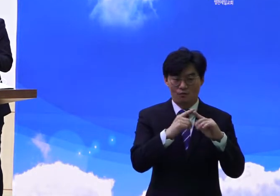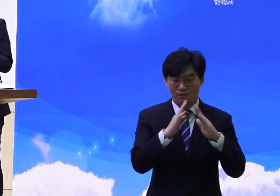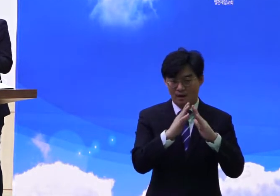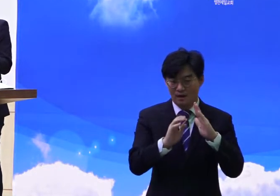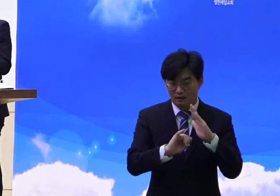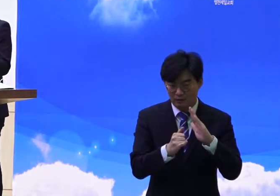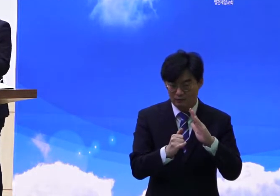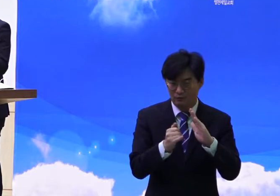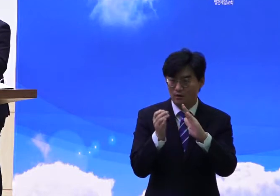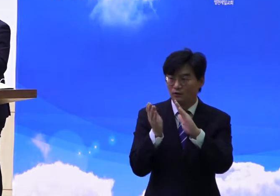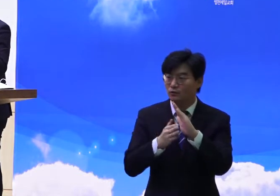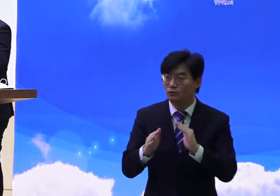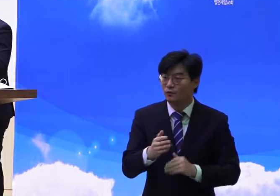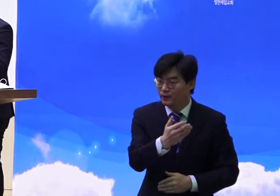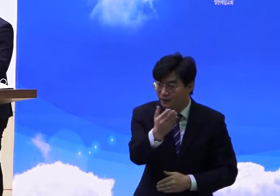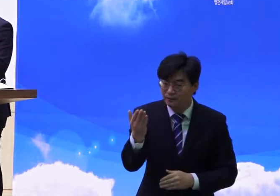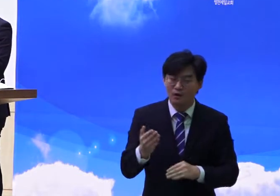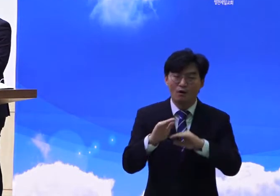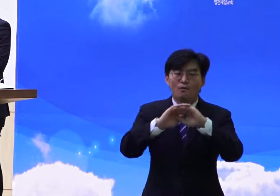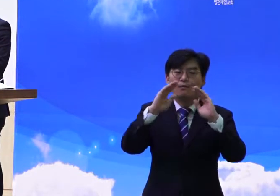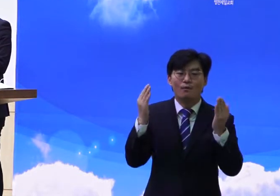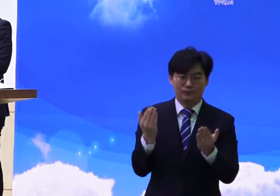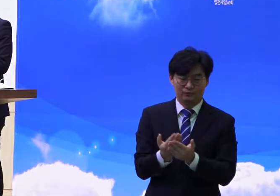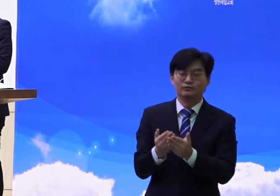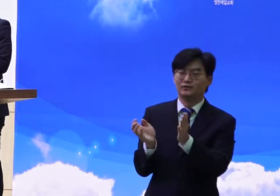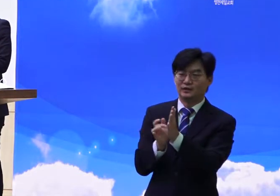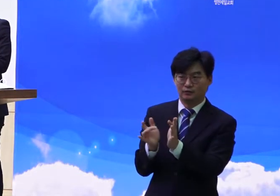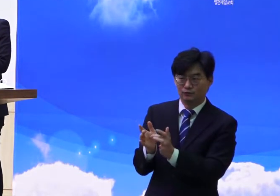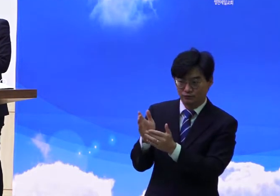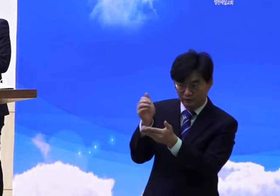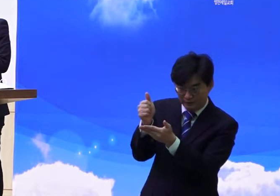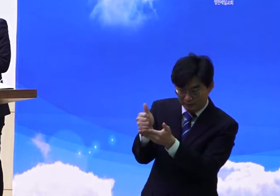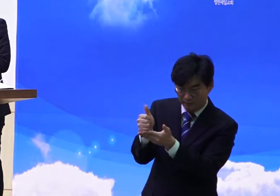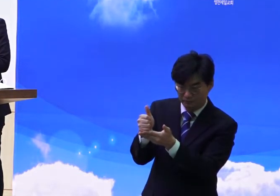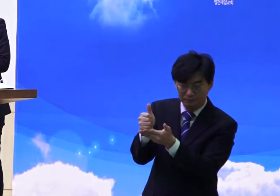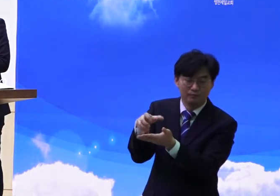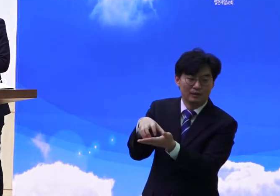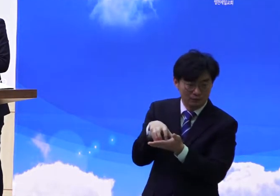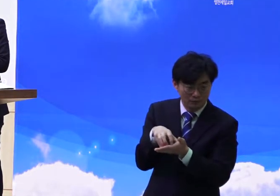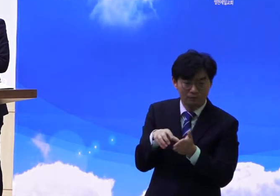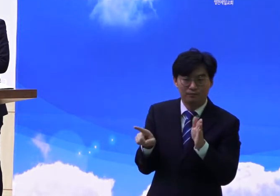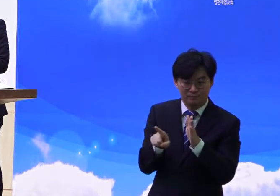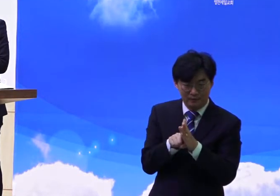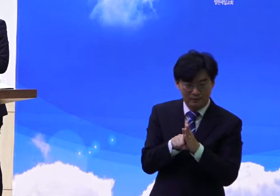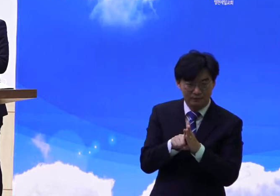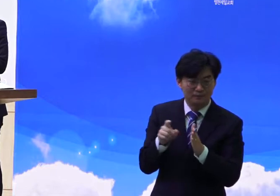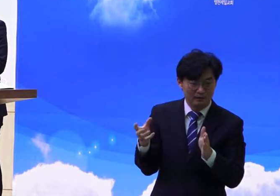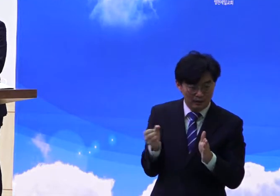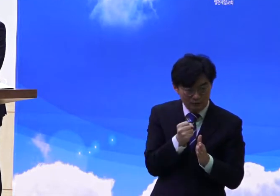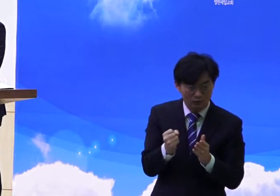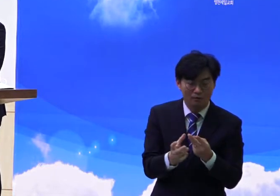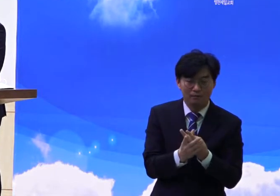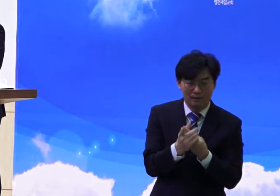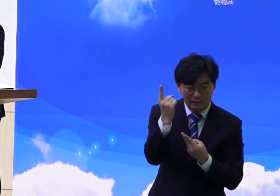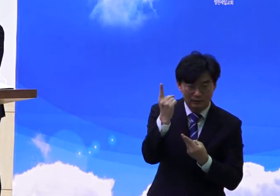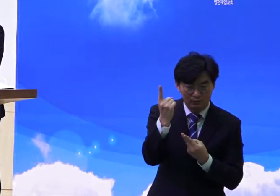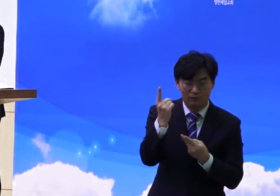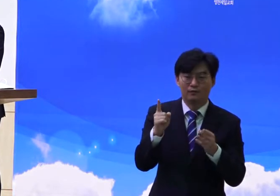사랑하는 여러분들이 다 주님 안에서 하나가 되어서 믿음의 본질과 교회의 사명을